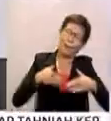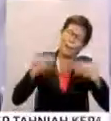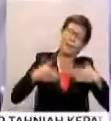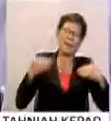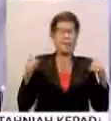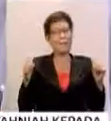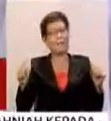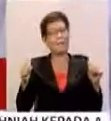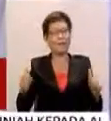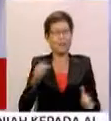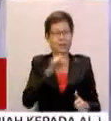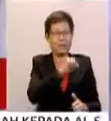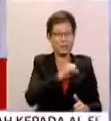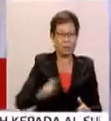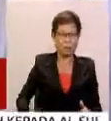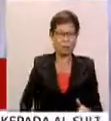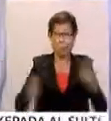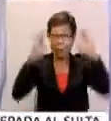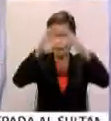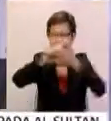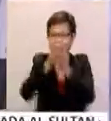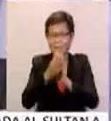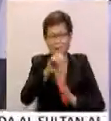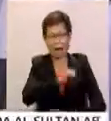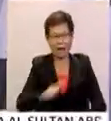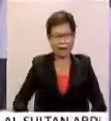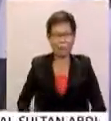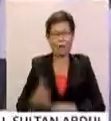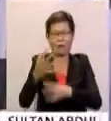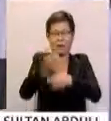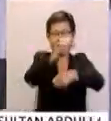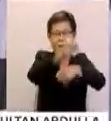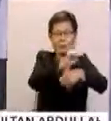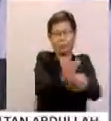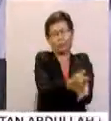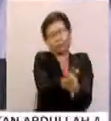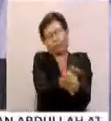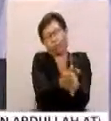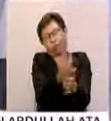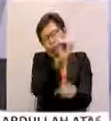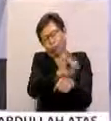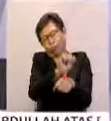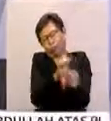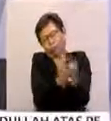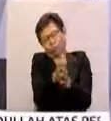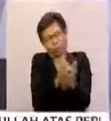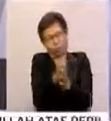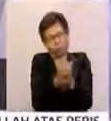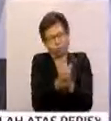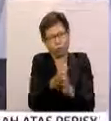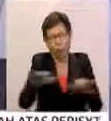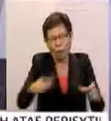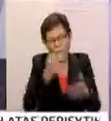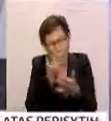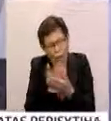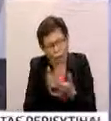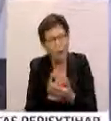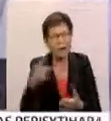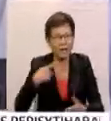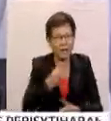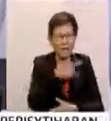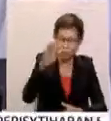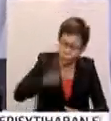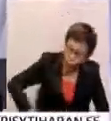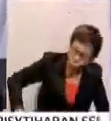ini. Sultan kita jadi agung ni, dia dapat bertugas dengan sungguh-sungguh, bertugas dengan toleransi, dengan baik. Supaya kita